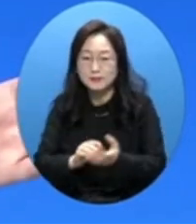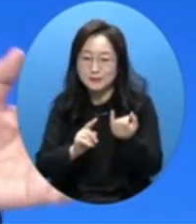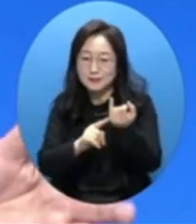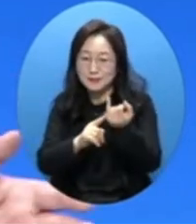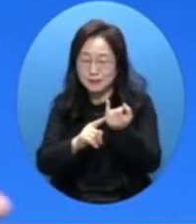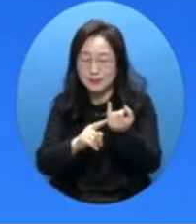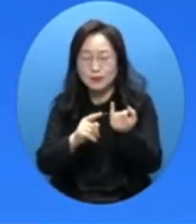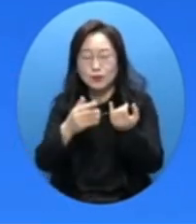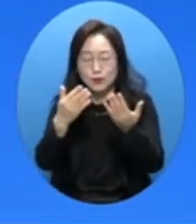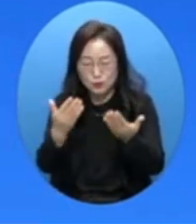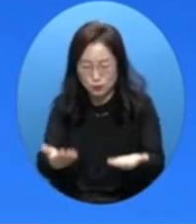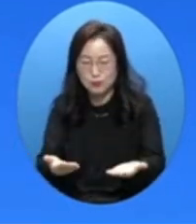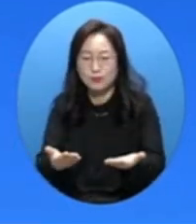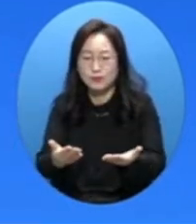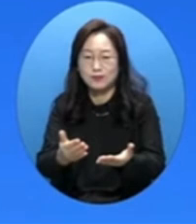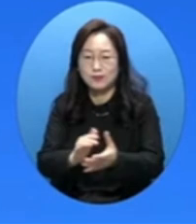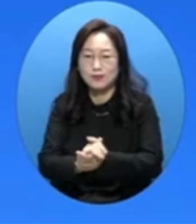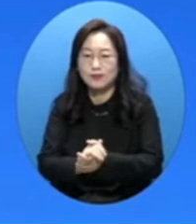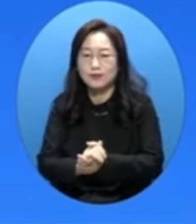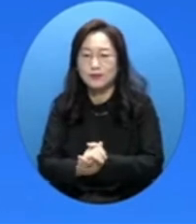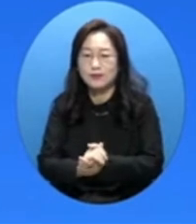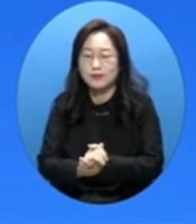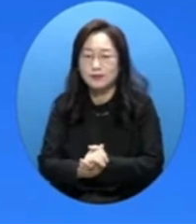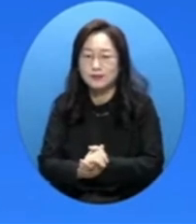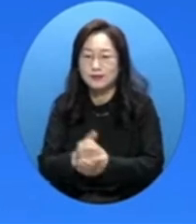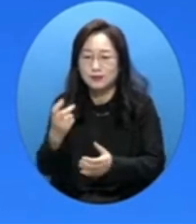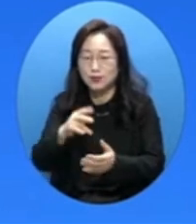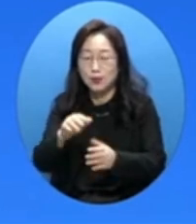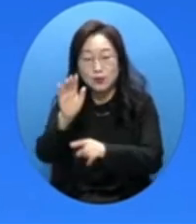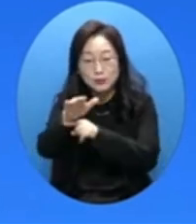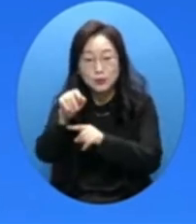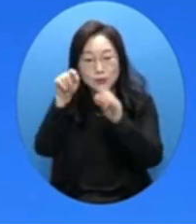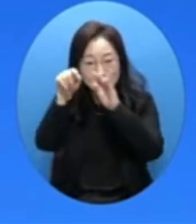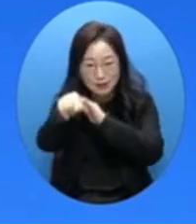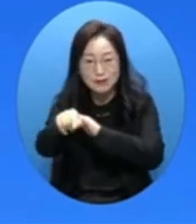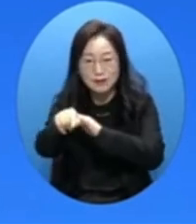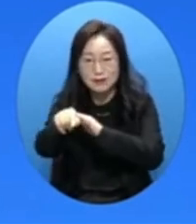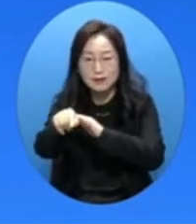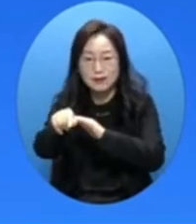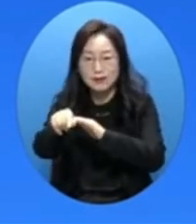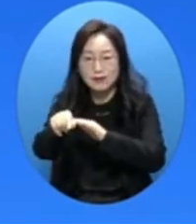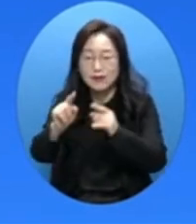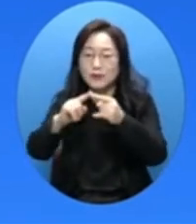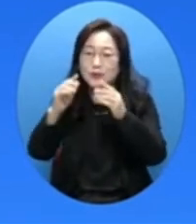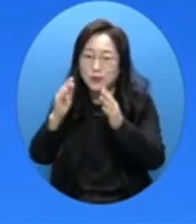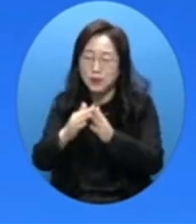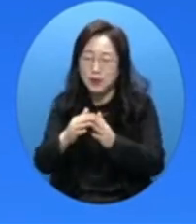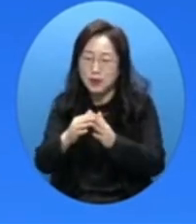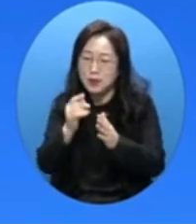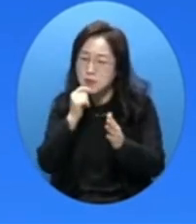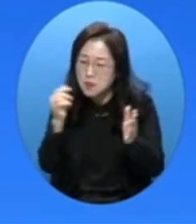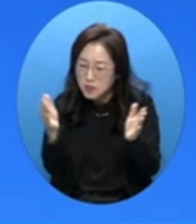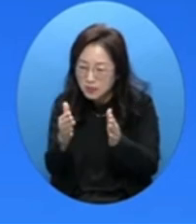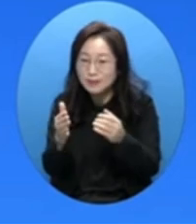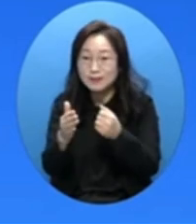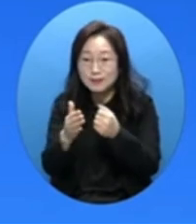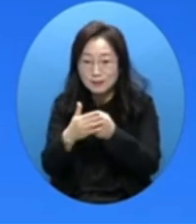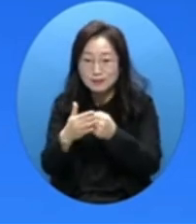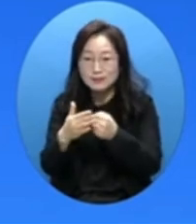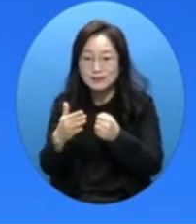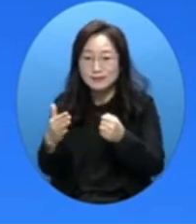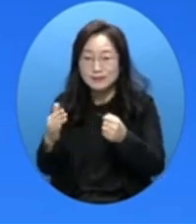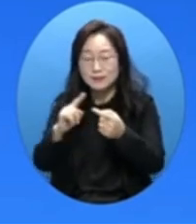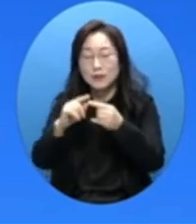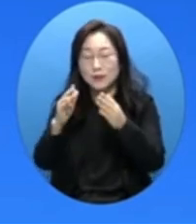아내도 좀 힘을 얻고 또 시골에 가서 교회 규모가 작으니까